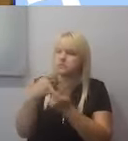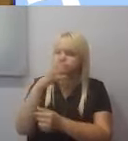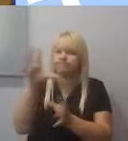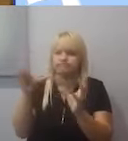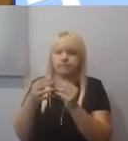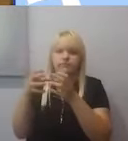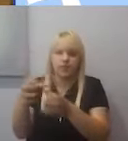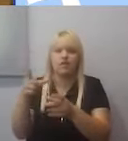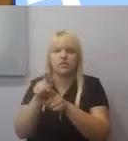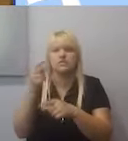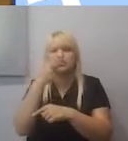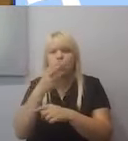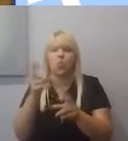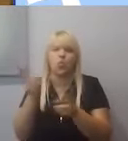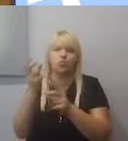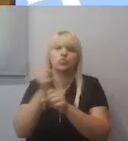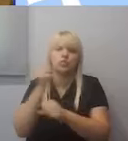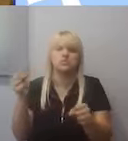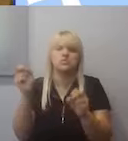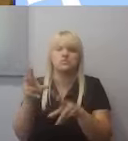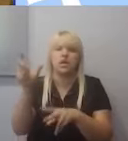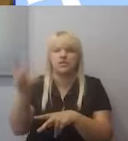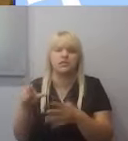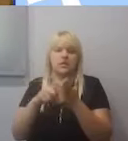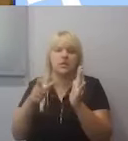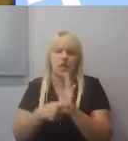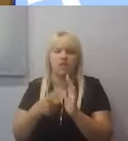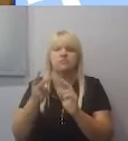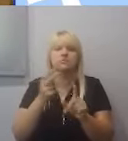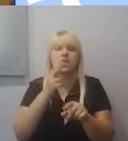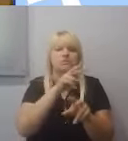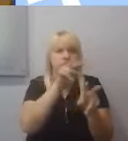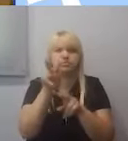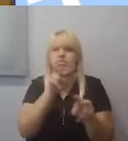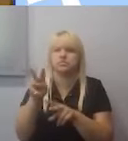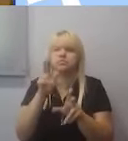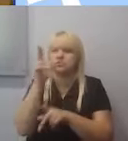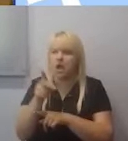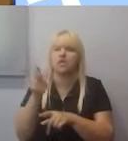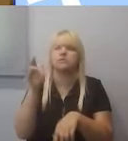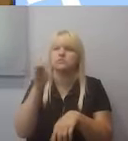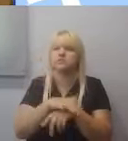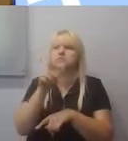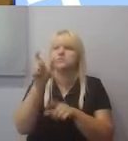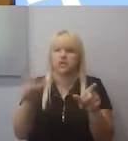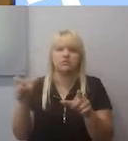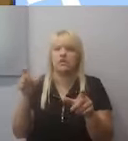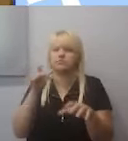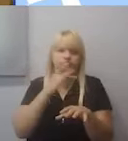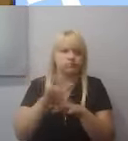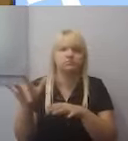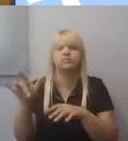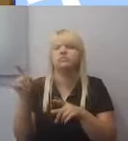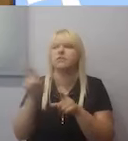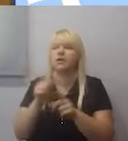ugunsdrošības speciālists pa telpām ja un pārliecinās ja vai tad kur tas d degšanas avots ja teiksim